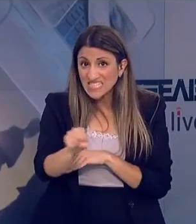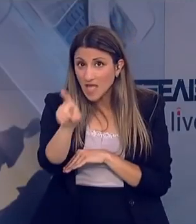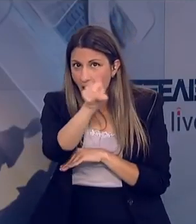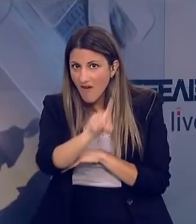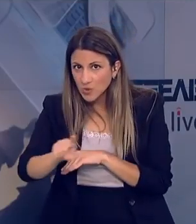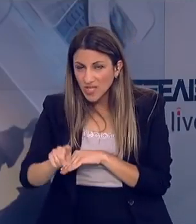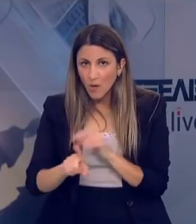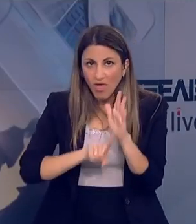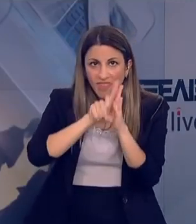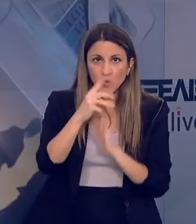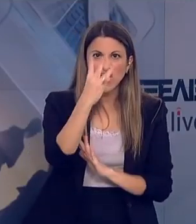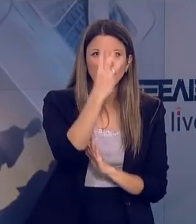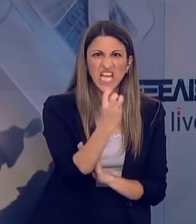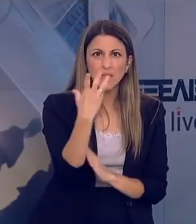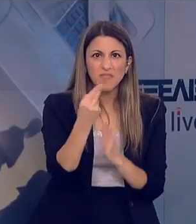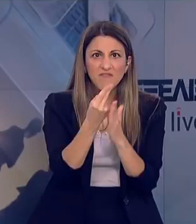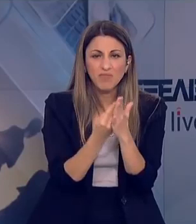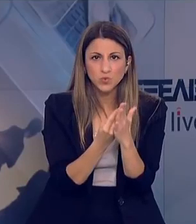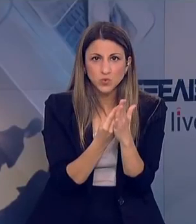οργανωμένες παραλίες για την αποφυγή συγχρονισμού?